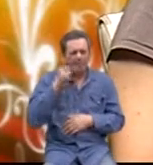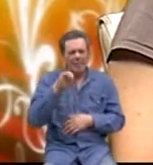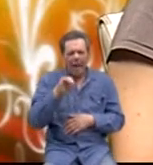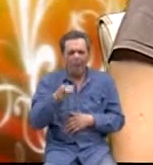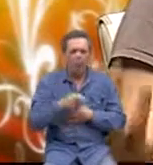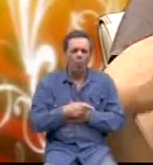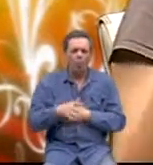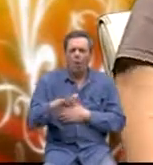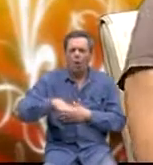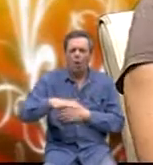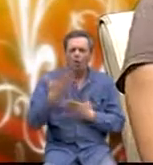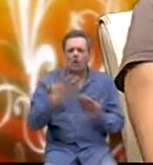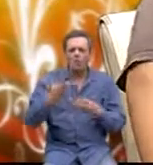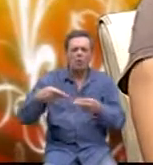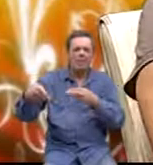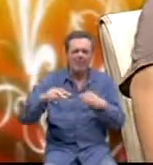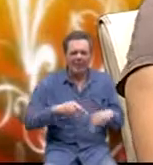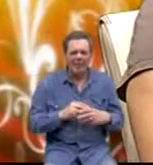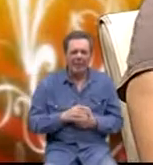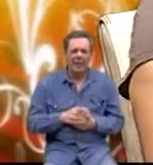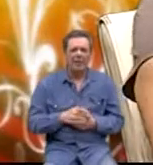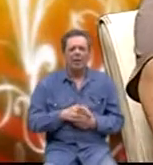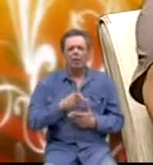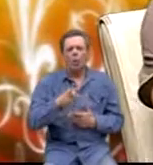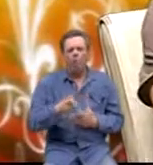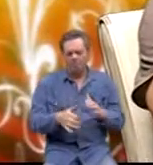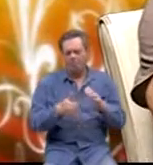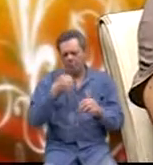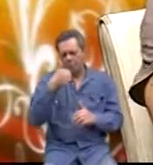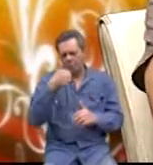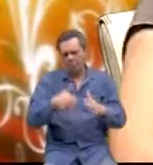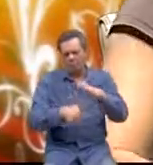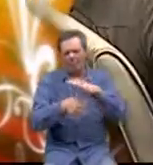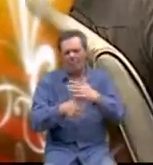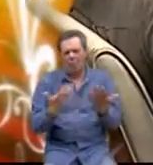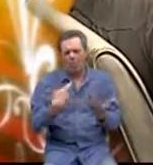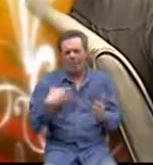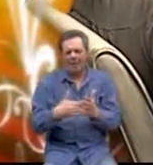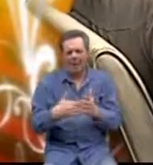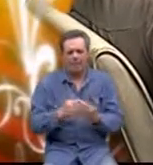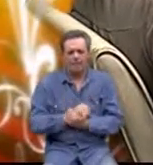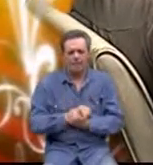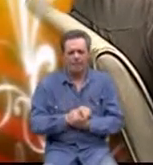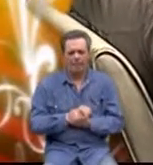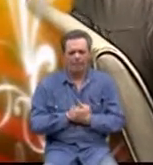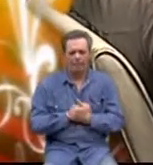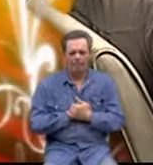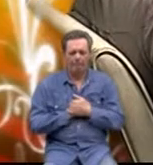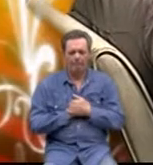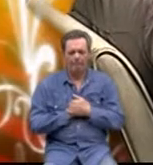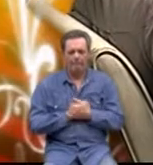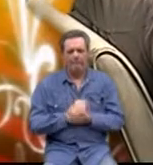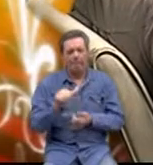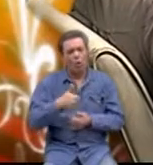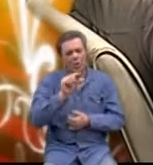negdje prostor gdje smo se mi vratili tom iskonskom i primarnom što nam da. Je. I samo ću jednu rečenicu od Gorana Marka Miletića